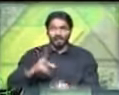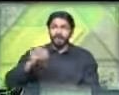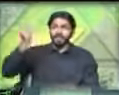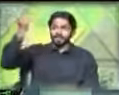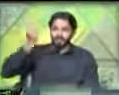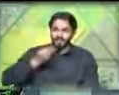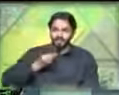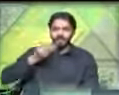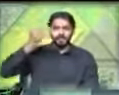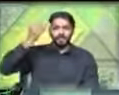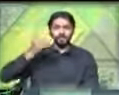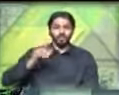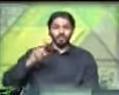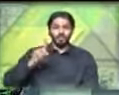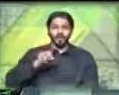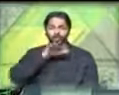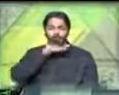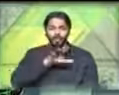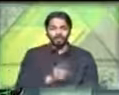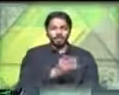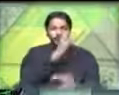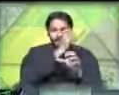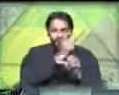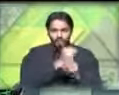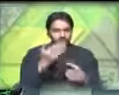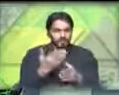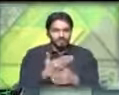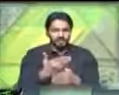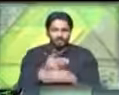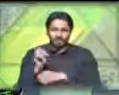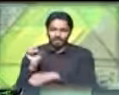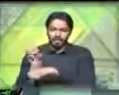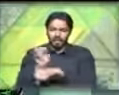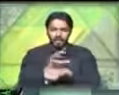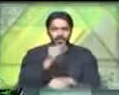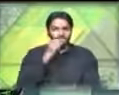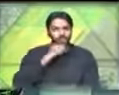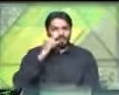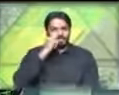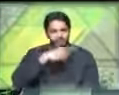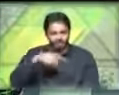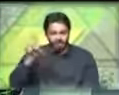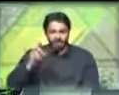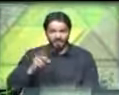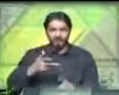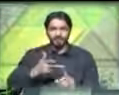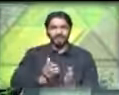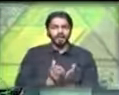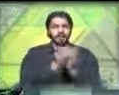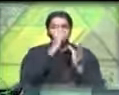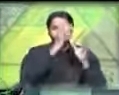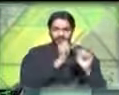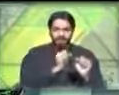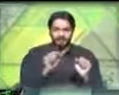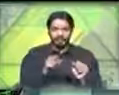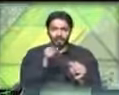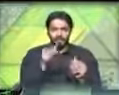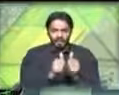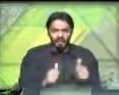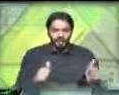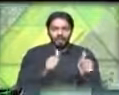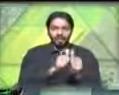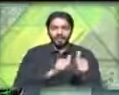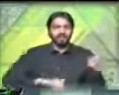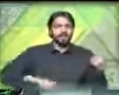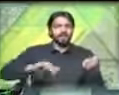وأرسل لنا نبينا إرشادا للحق ودلالة صلى الله عليه وسلم. اللهم صل وسلم وبارك عليه وعلى آله